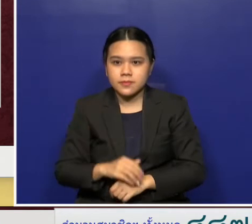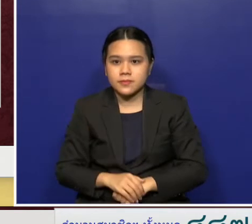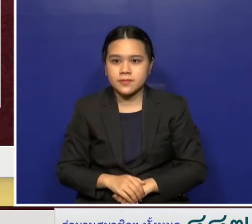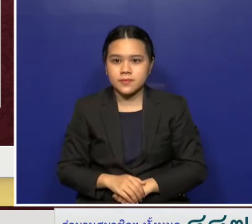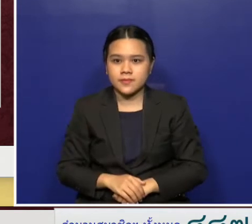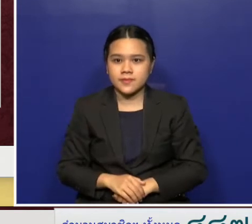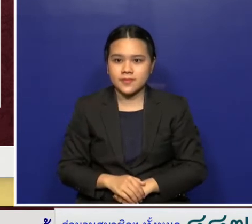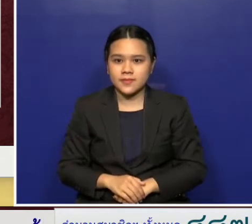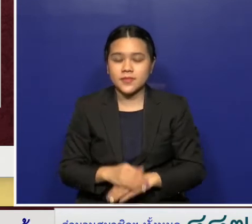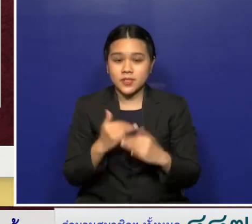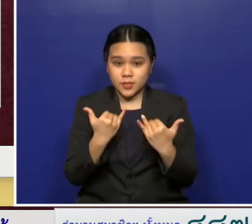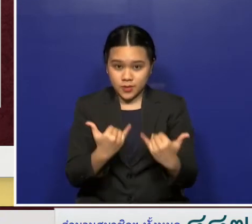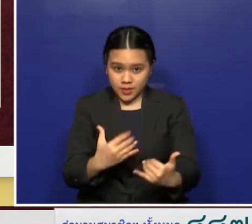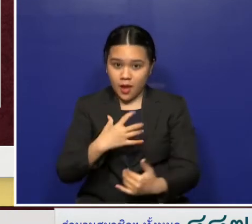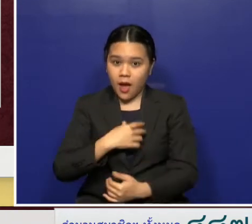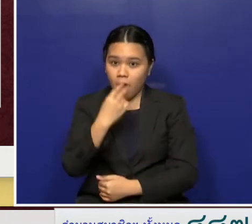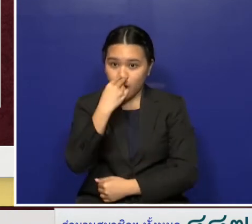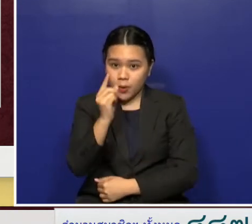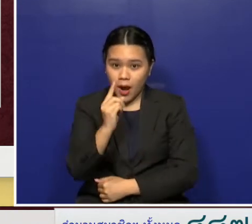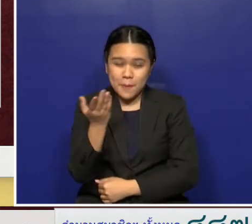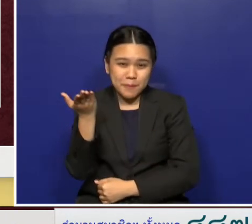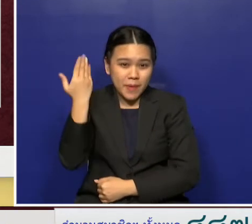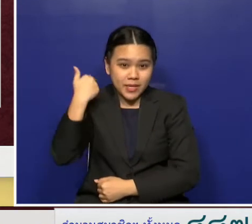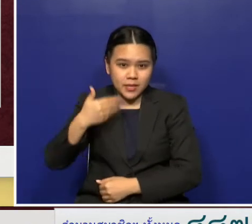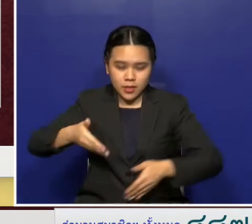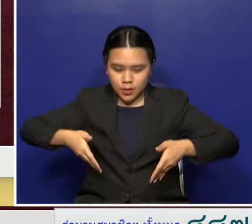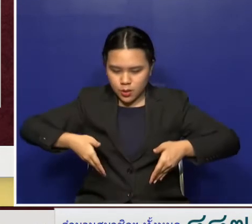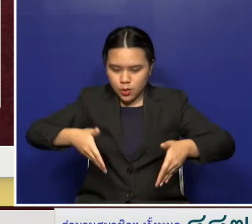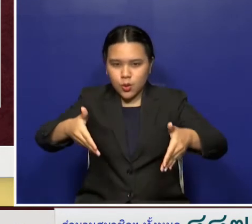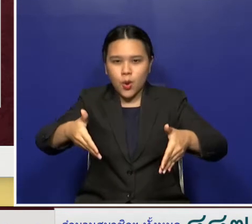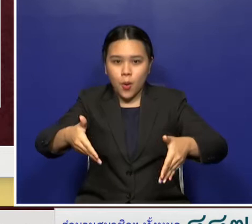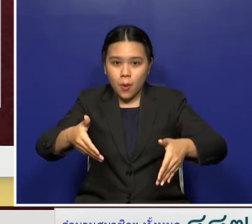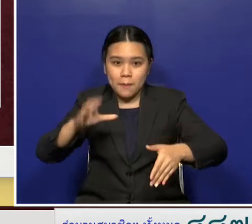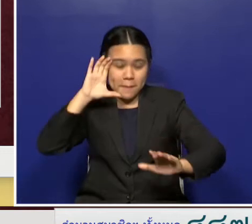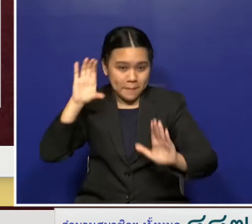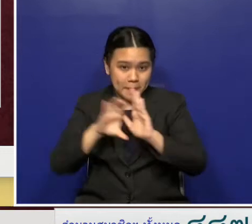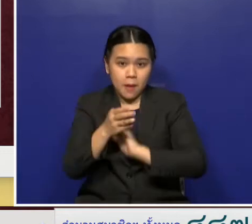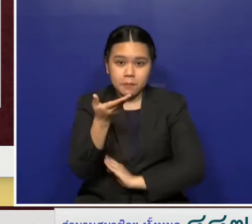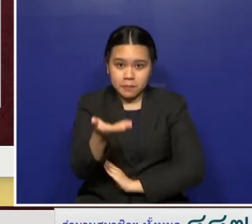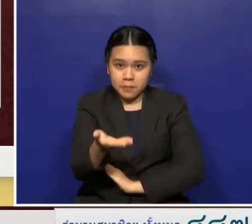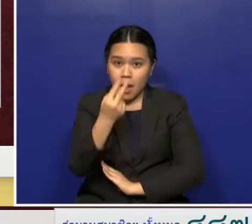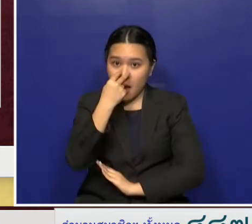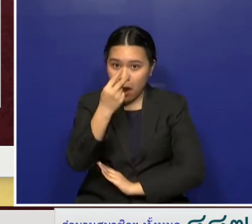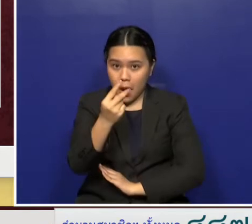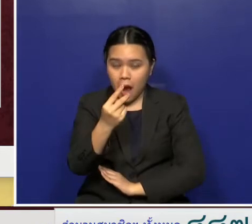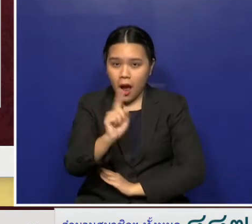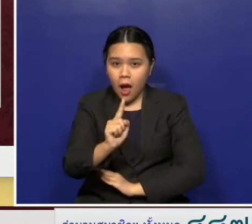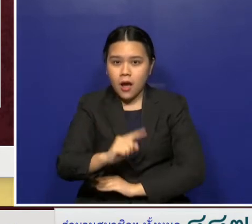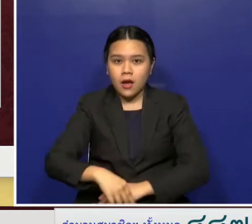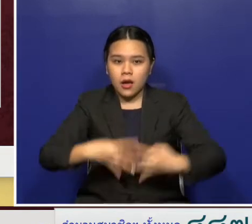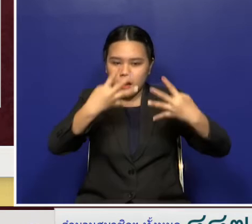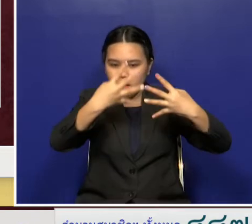ดูว่า วันนี้ ถนนที่ยยเยอะมาสัรู้เนี่ยที่ฉายท่ดูเี่ย ท่านเหเลยครับว่า สายไยยเยอะหมด